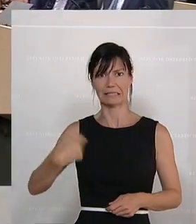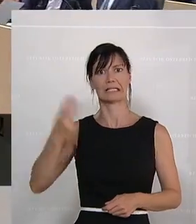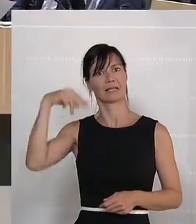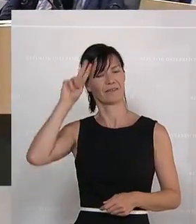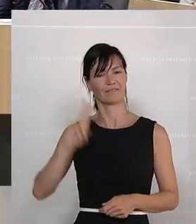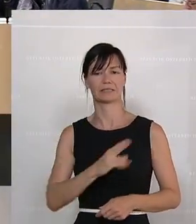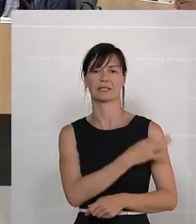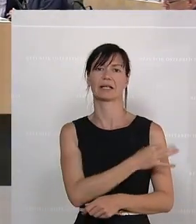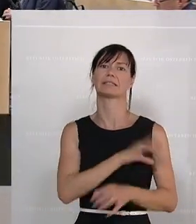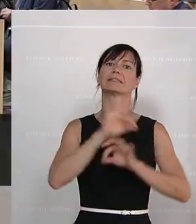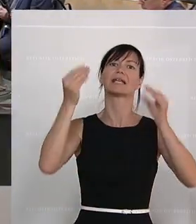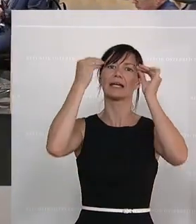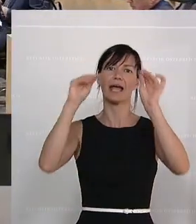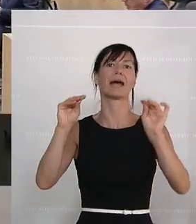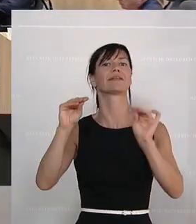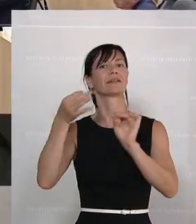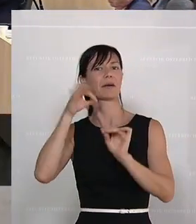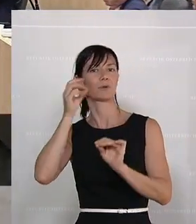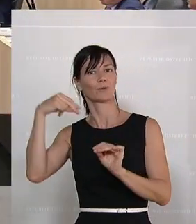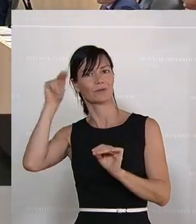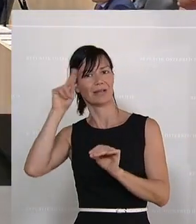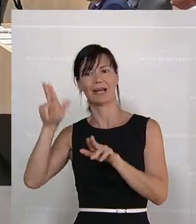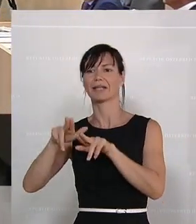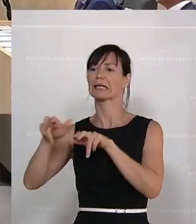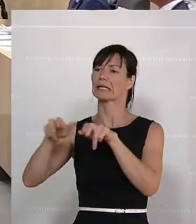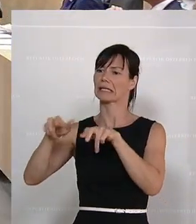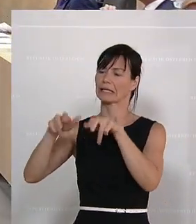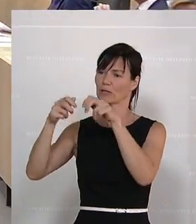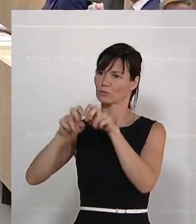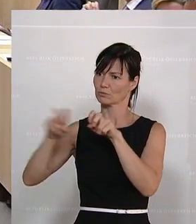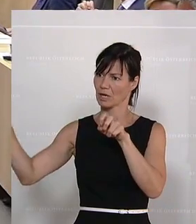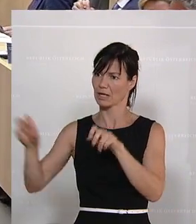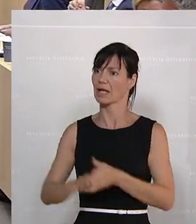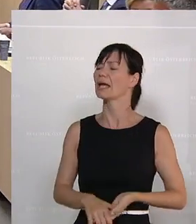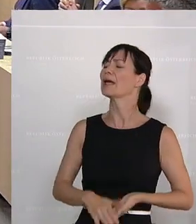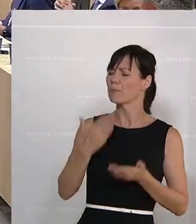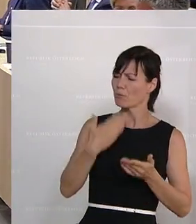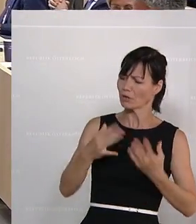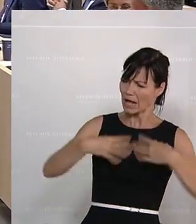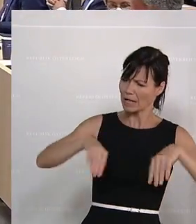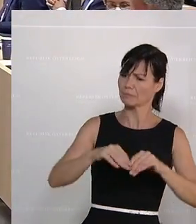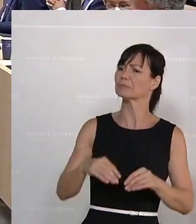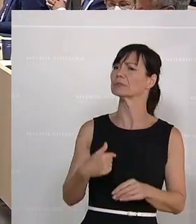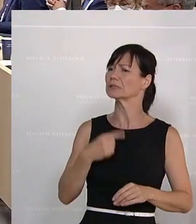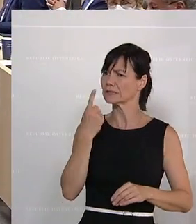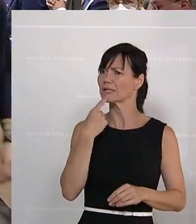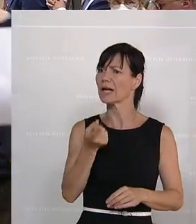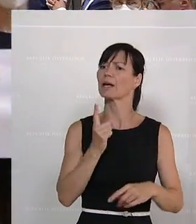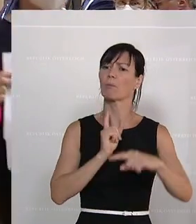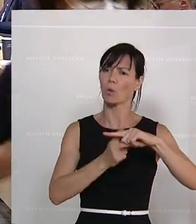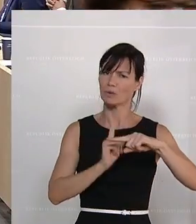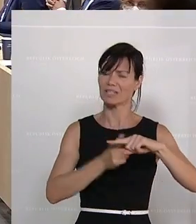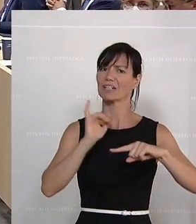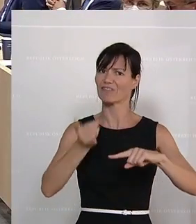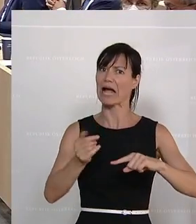dort ist nun nicolas coops stellvertreter der news dass wir uns heute hier zu einer sondersitzung zusammen treffen und